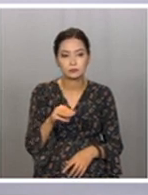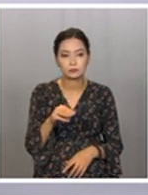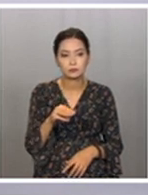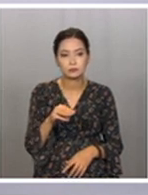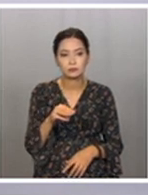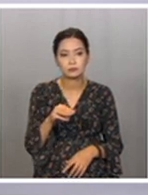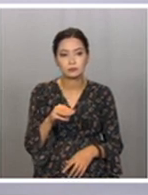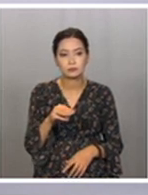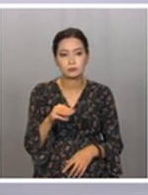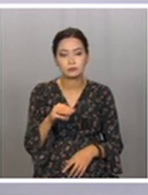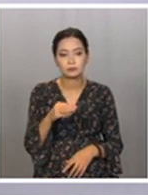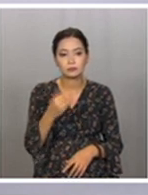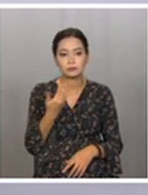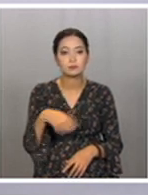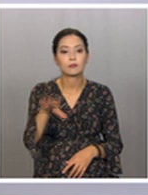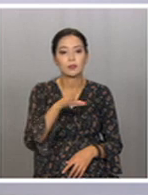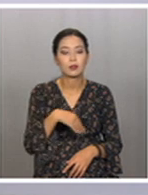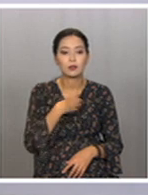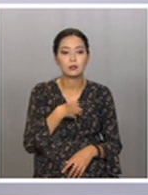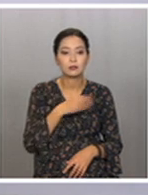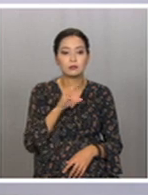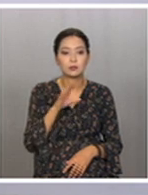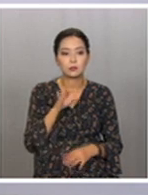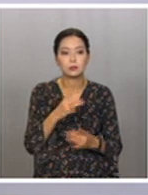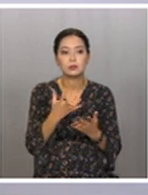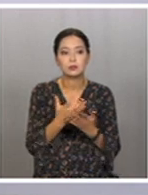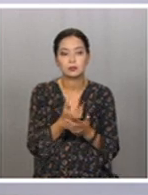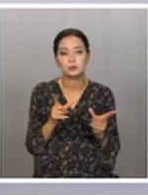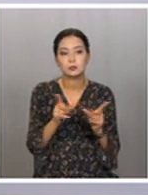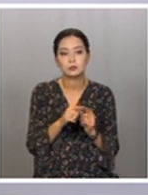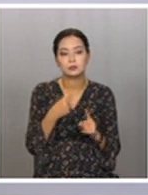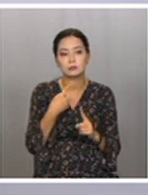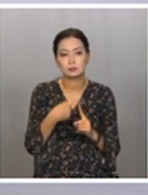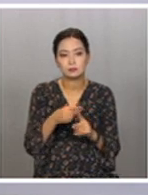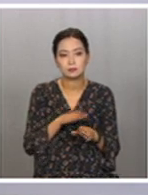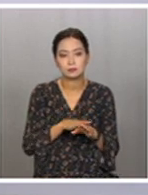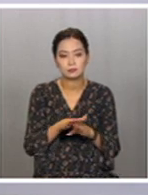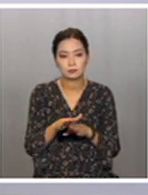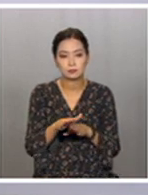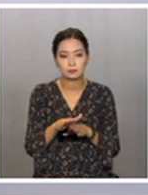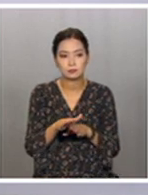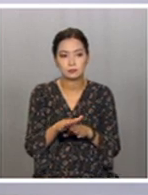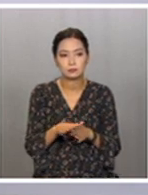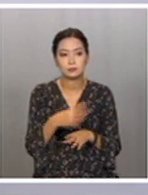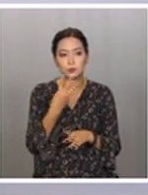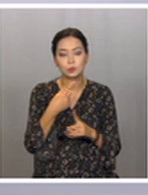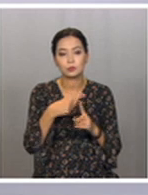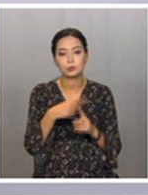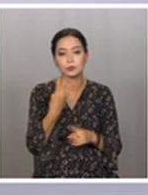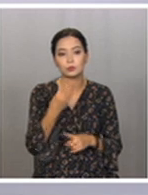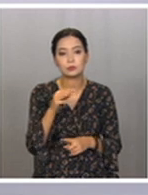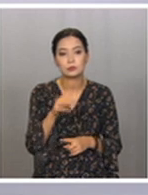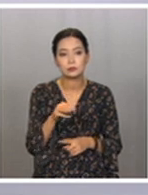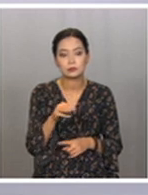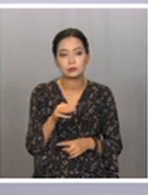Енді вектордың қасиетін пайдалану арқылы екеуін сәйкес координаттарын қосамыз. Сонда 4 қосылған 4-ті